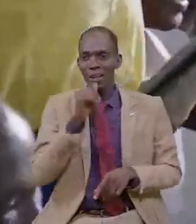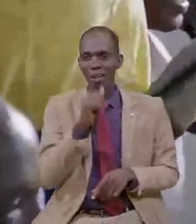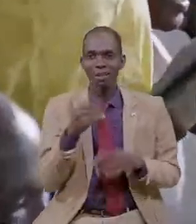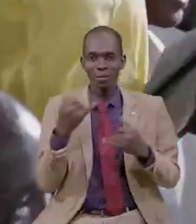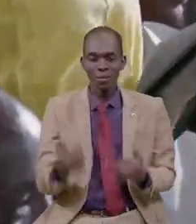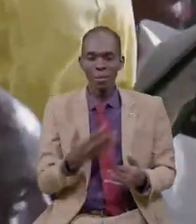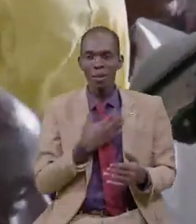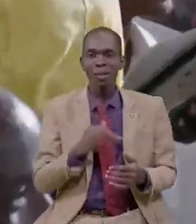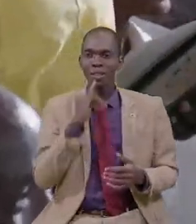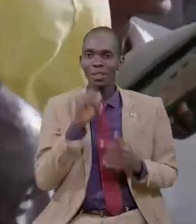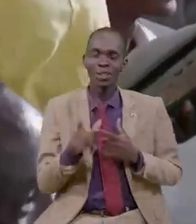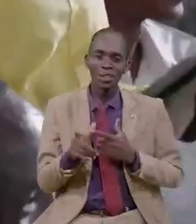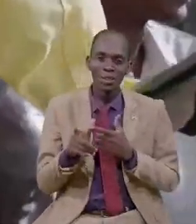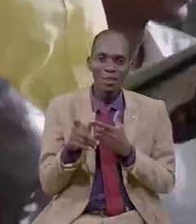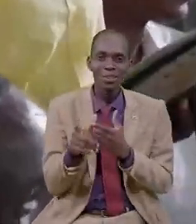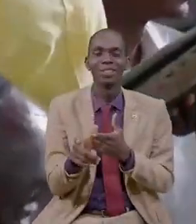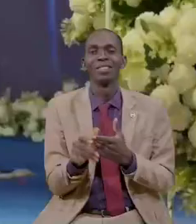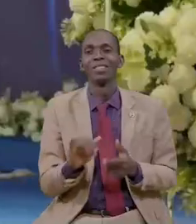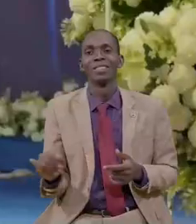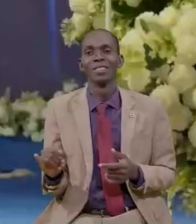et il court.